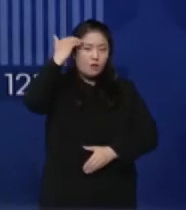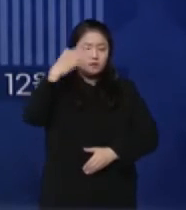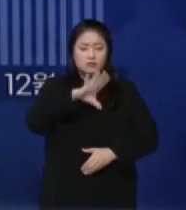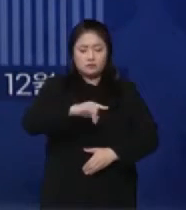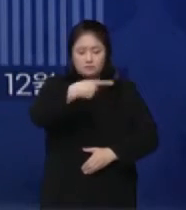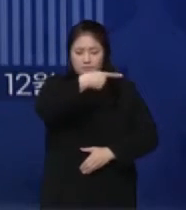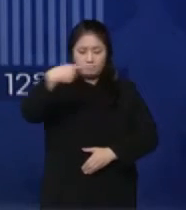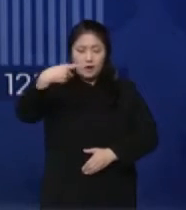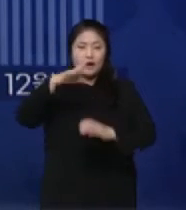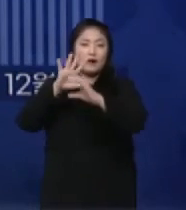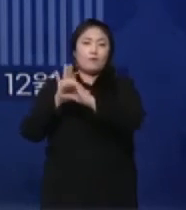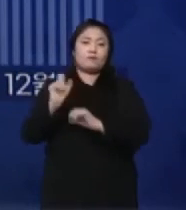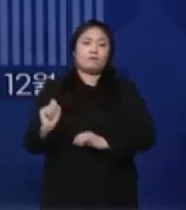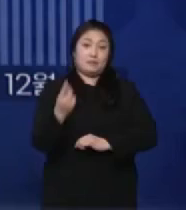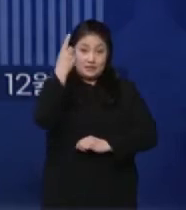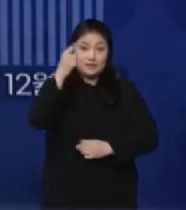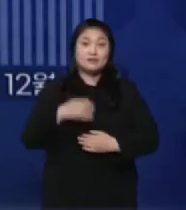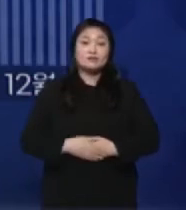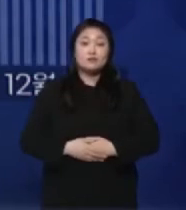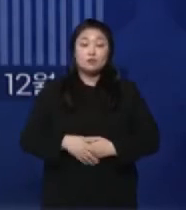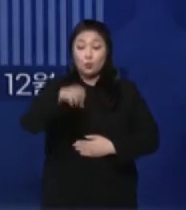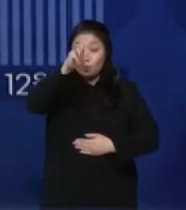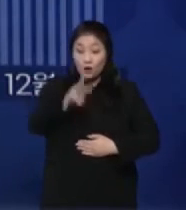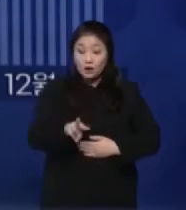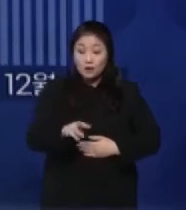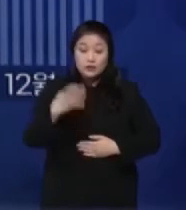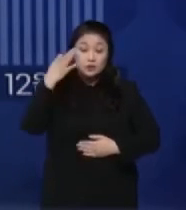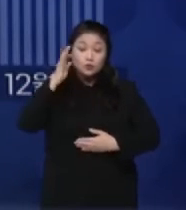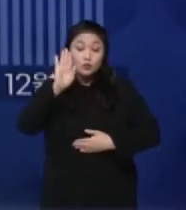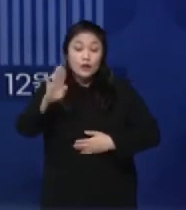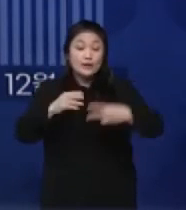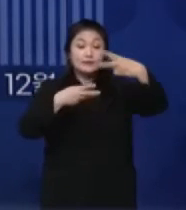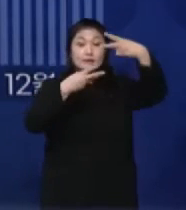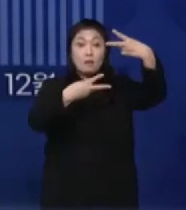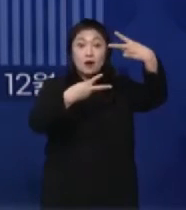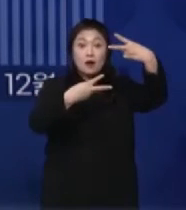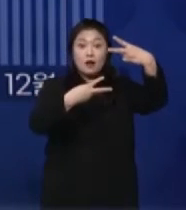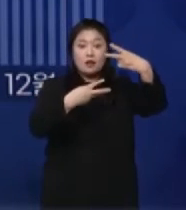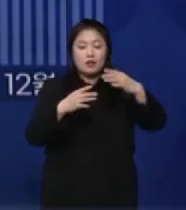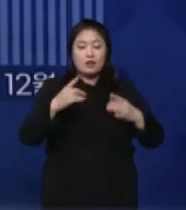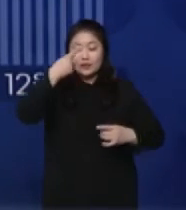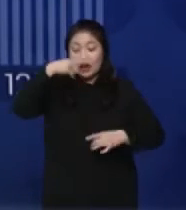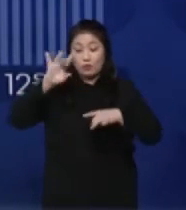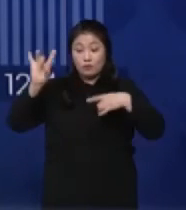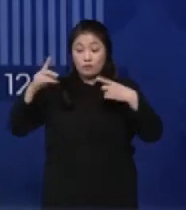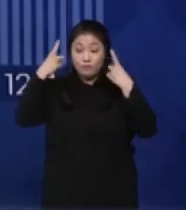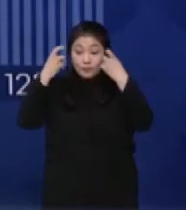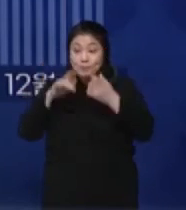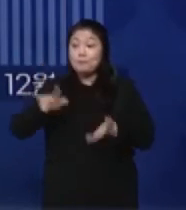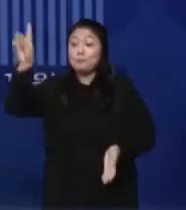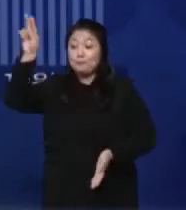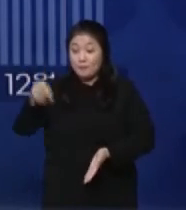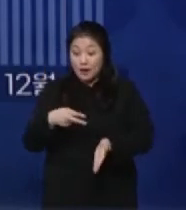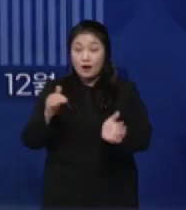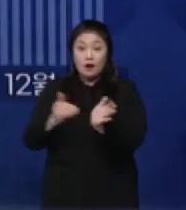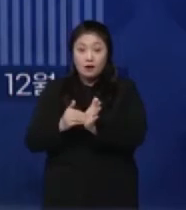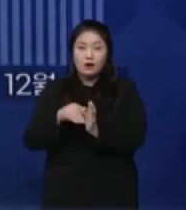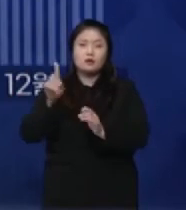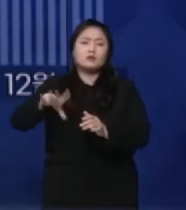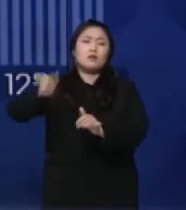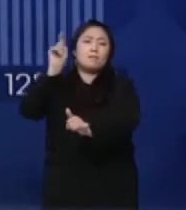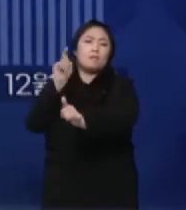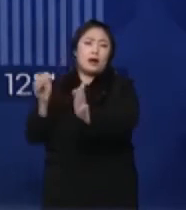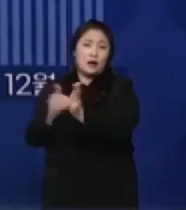코로나가 시작됐습니다 광주는 이즈 딘 2월 3일 태국 여행을 다녀온 여성이 첫 확인하였습니다